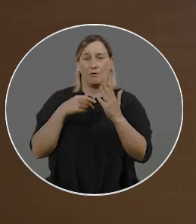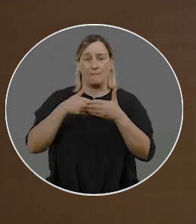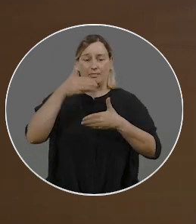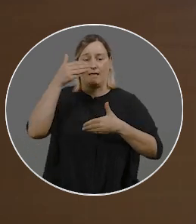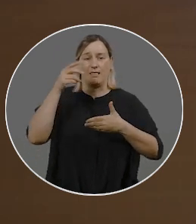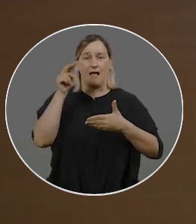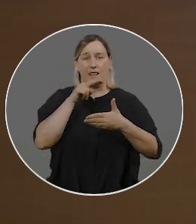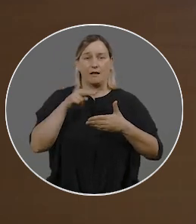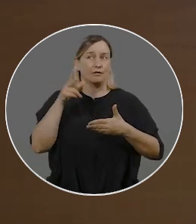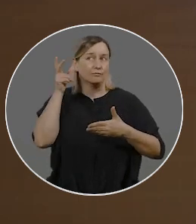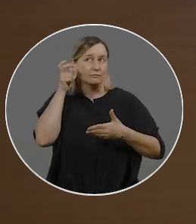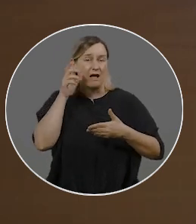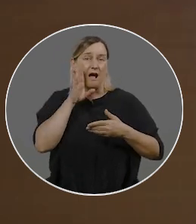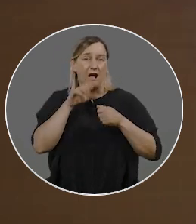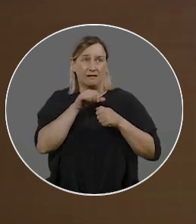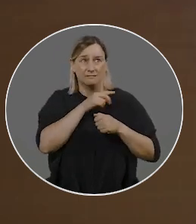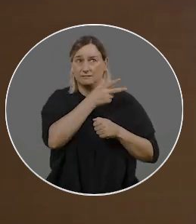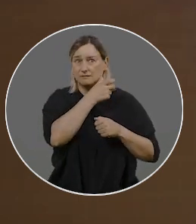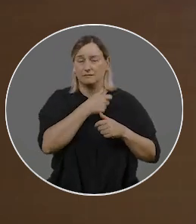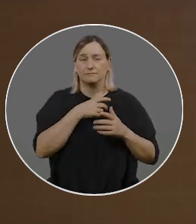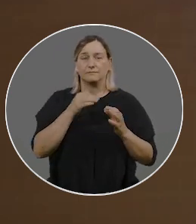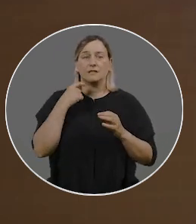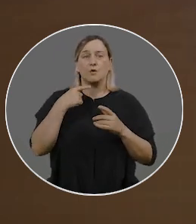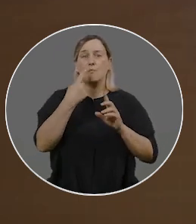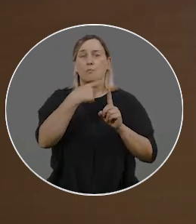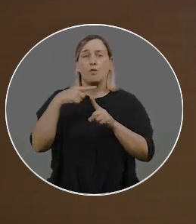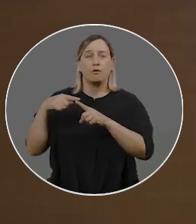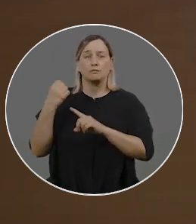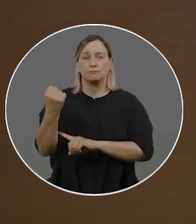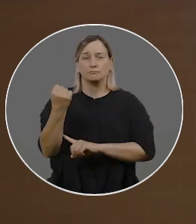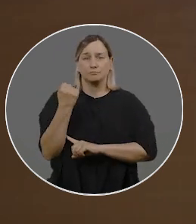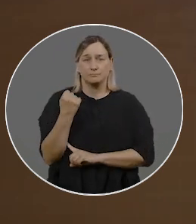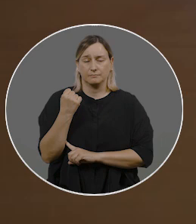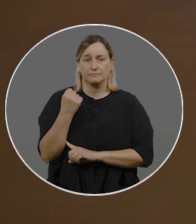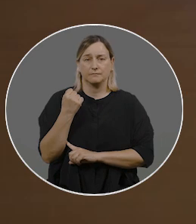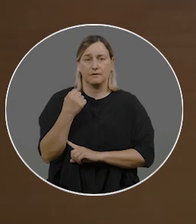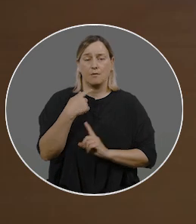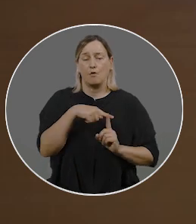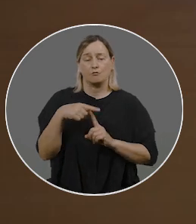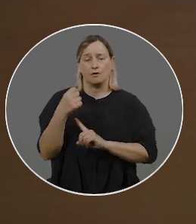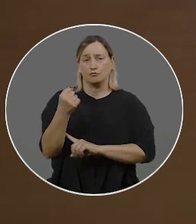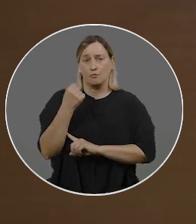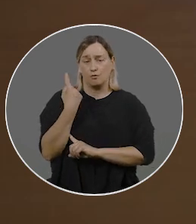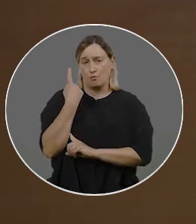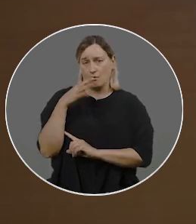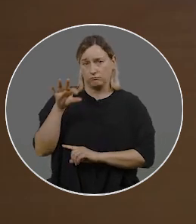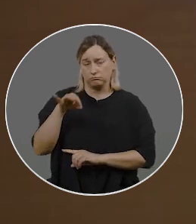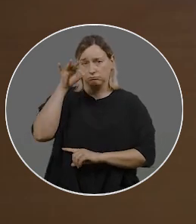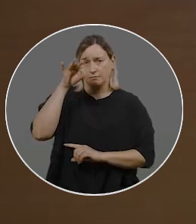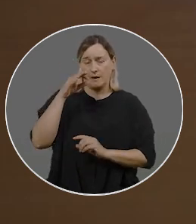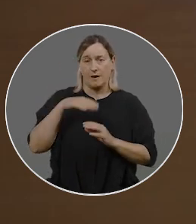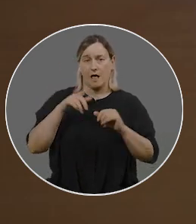sentint ara. És un producte de suport, en diem productes de suport, per accedir